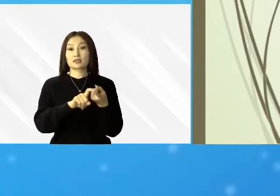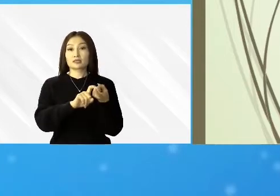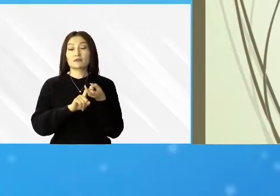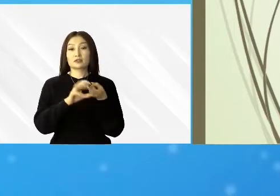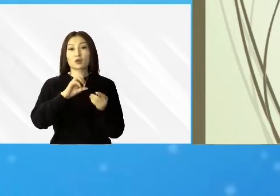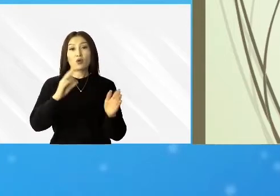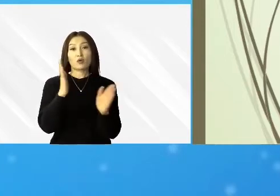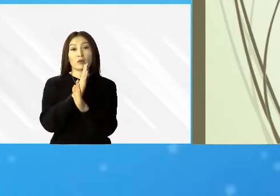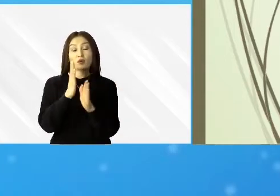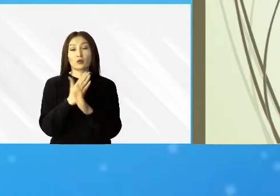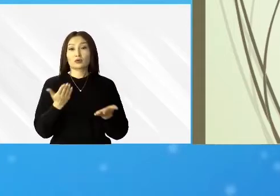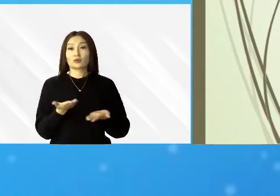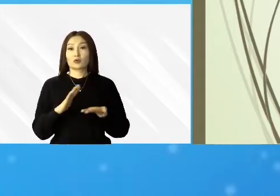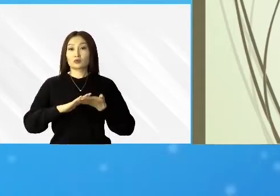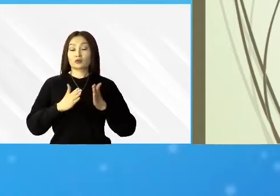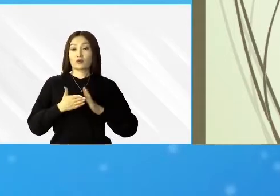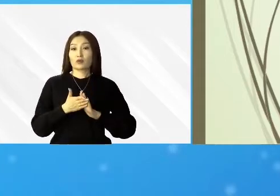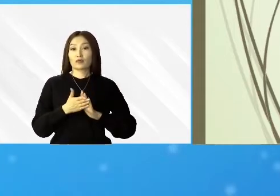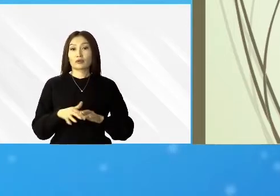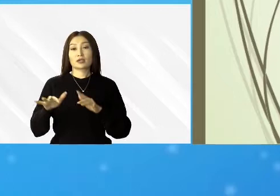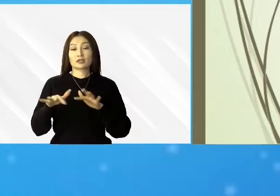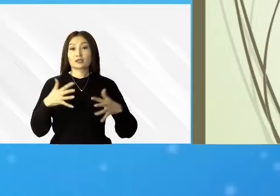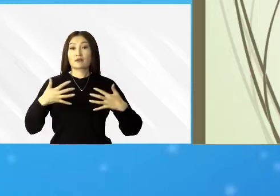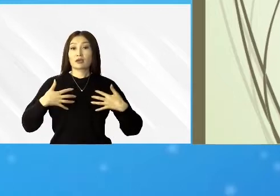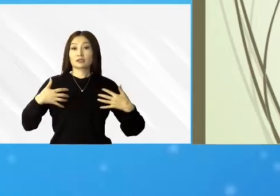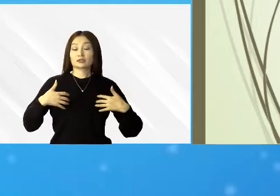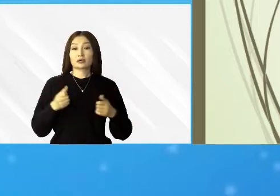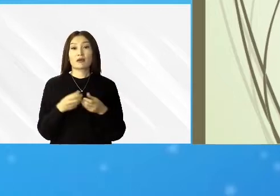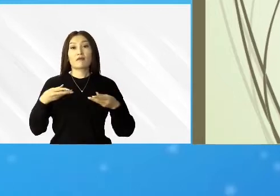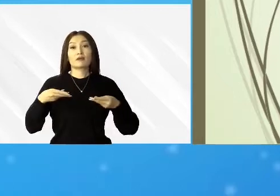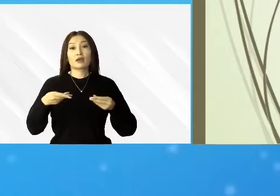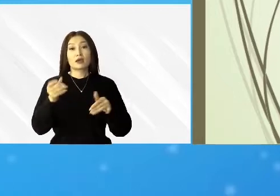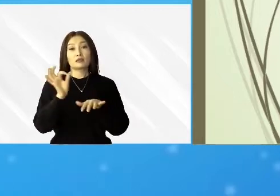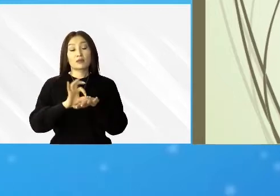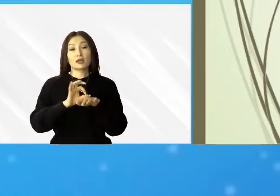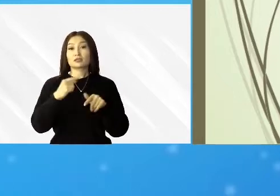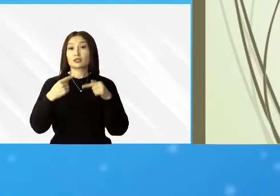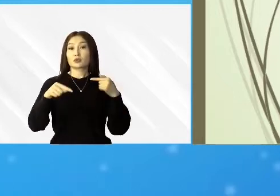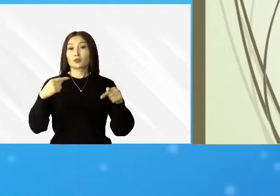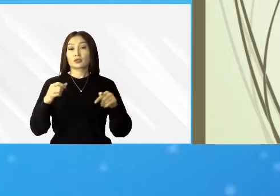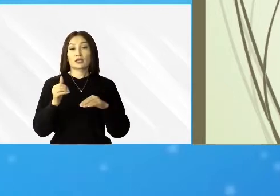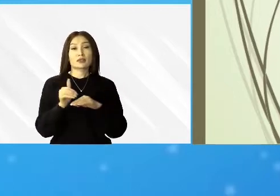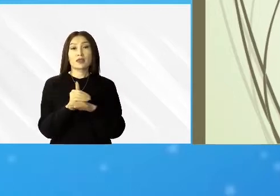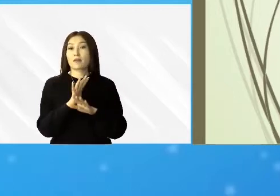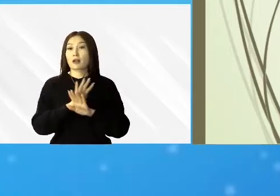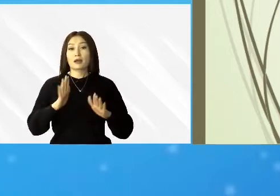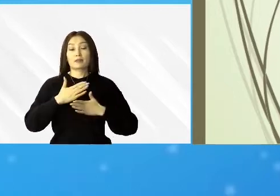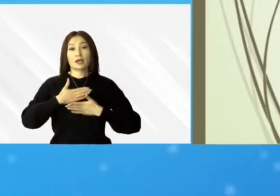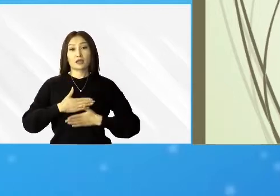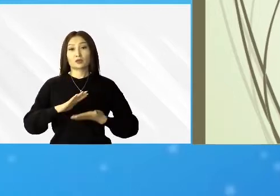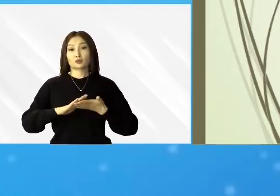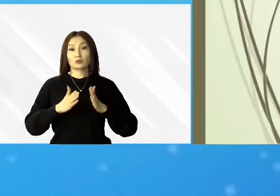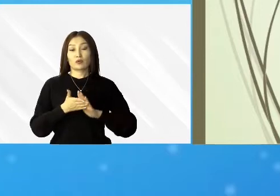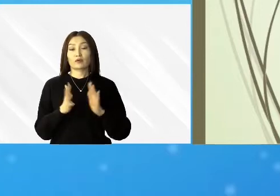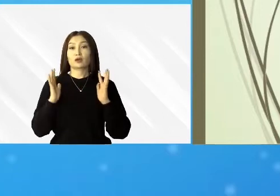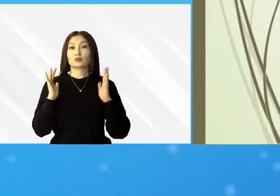от погодно-климатических условий, действия хищников, влияния болезней и других неблагоприятных условий окружающей